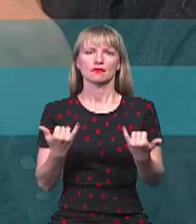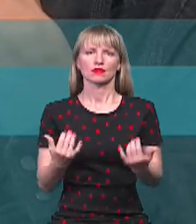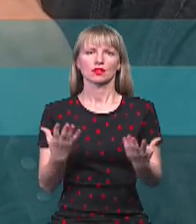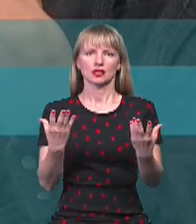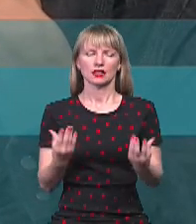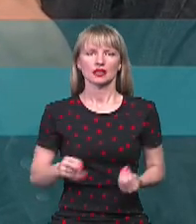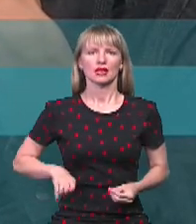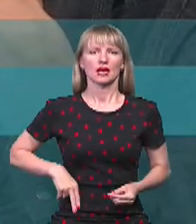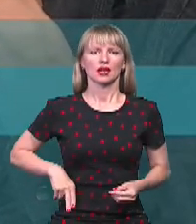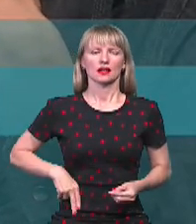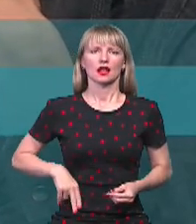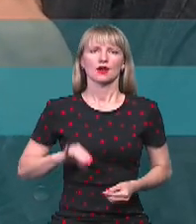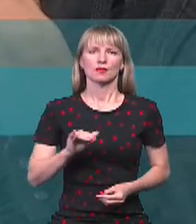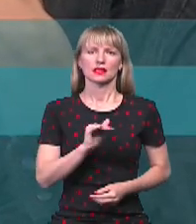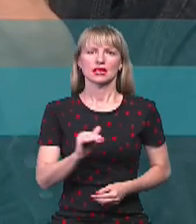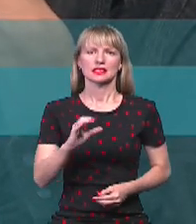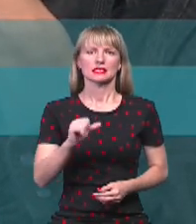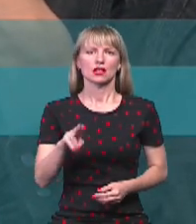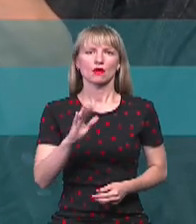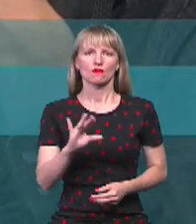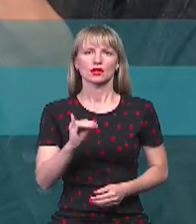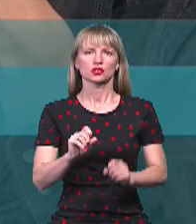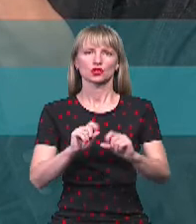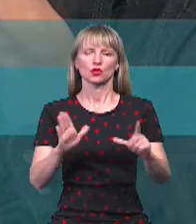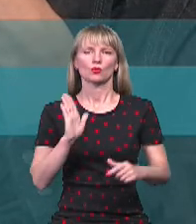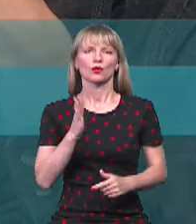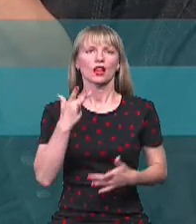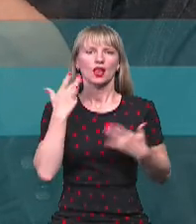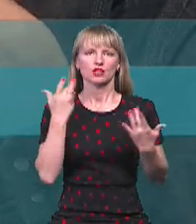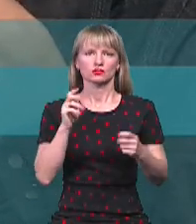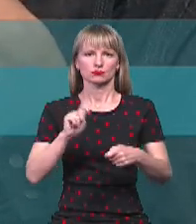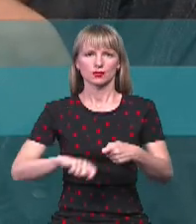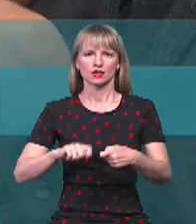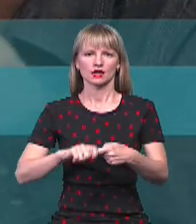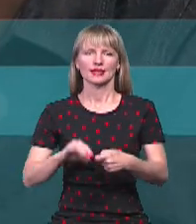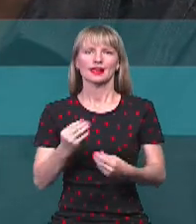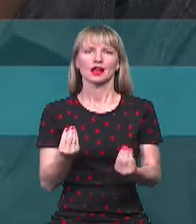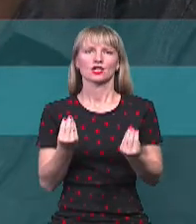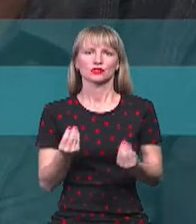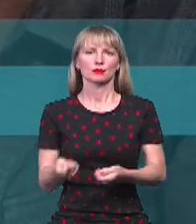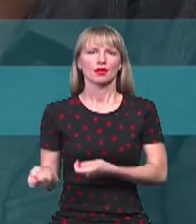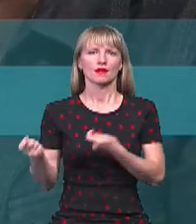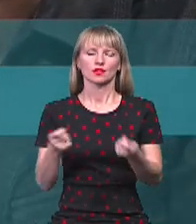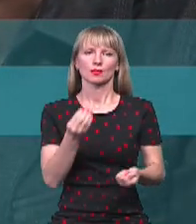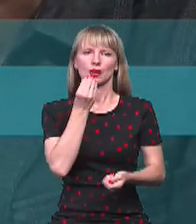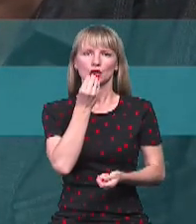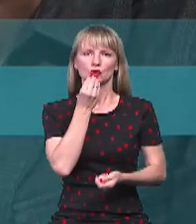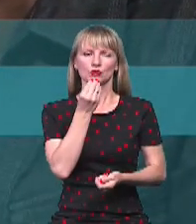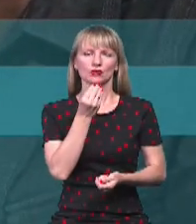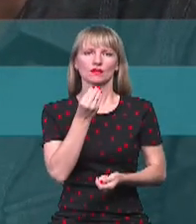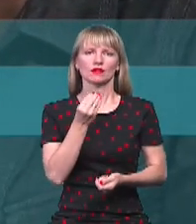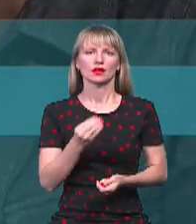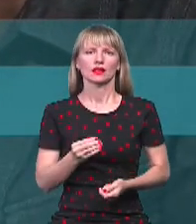день директорам и детских садов, и школ будет легче контролировать и качество привезенных продуктов